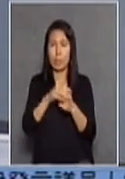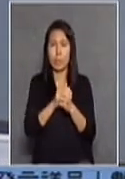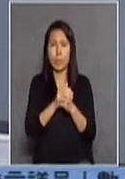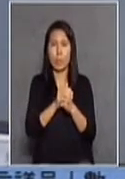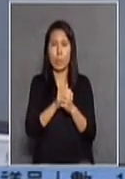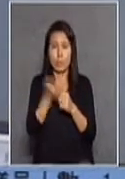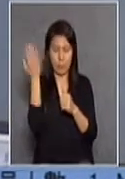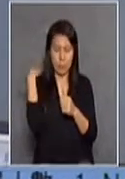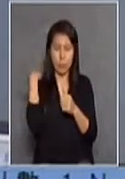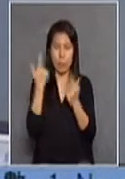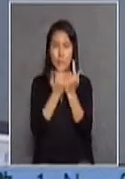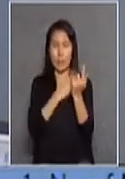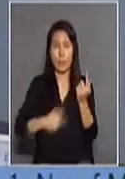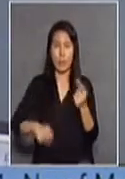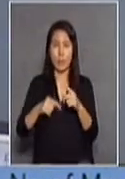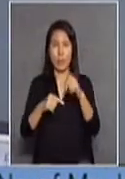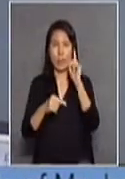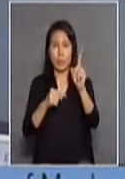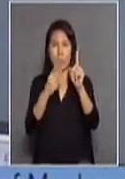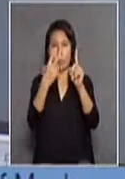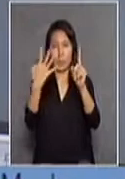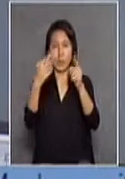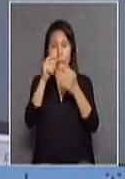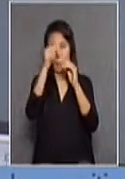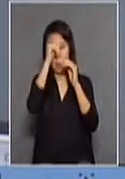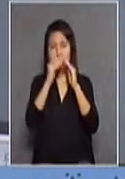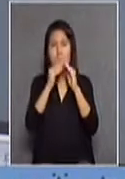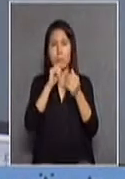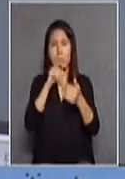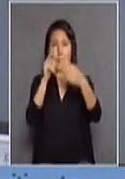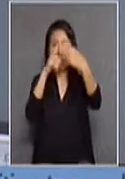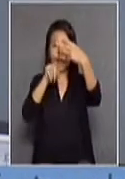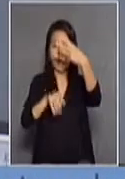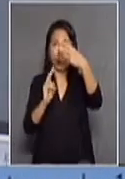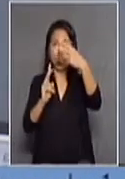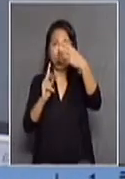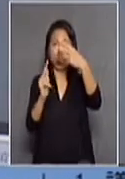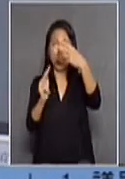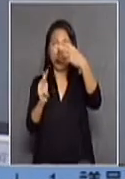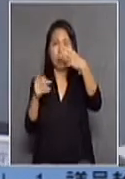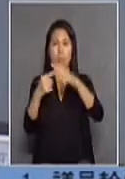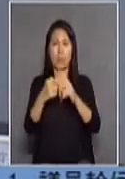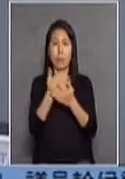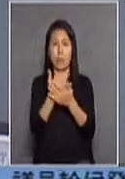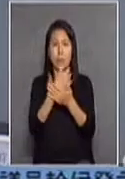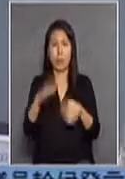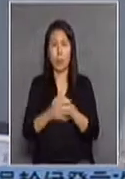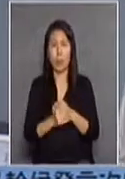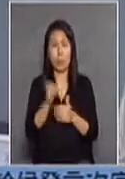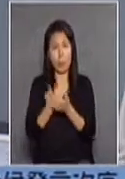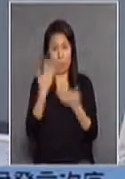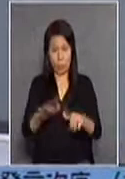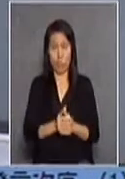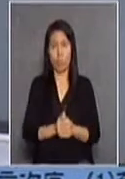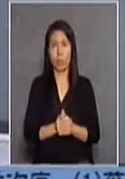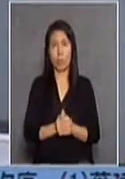京。其實124间醫院應該有2800人死亡，咁大佬你讀科學噶嘛？推論死咗啊？問